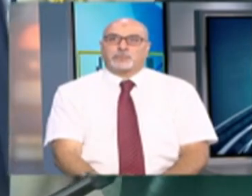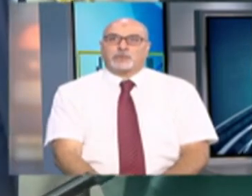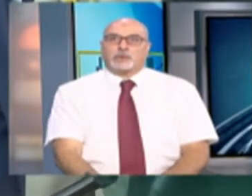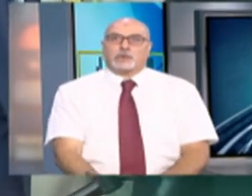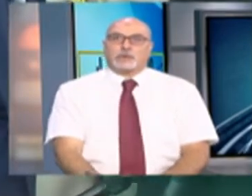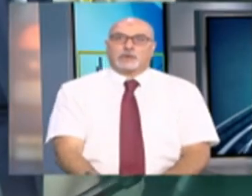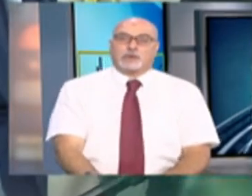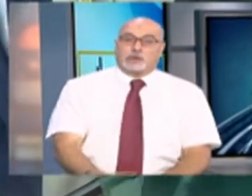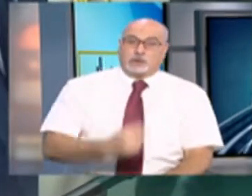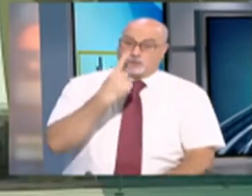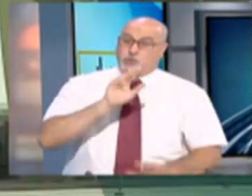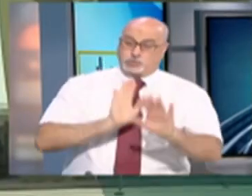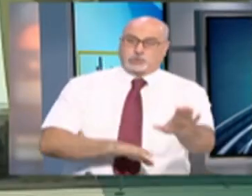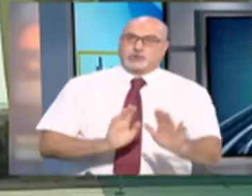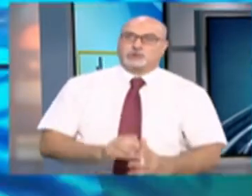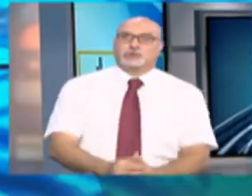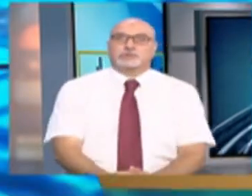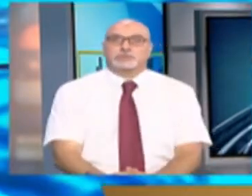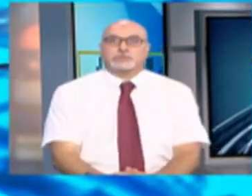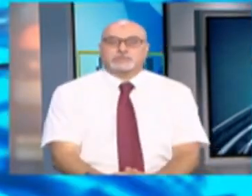لازم نحافظوا عليه وخلاص.